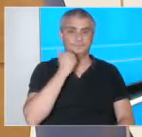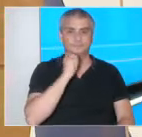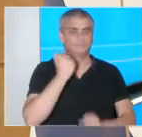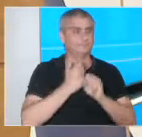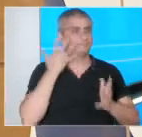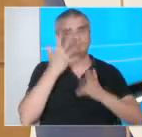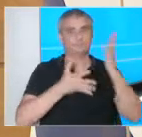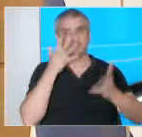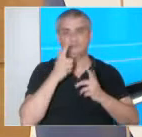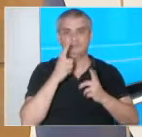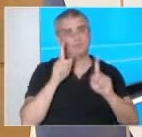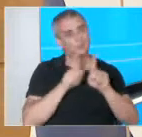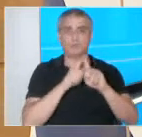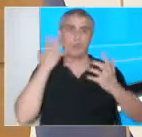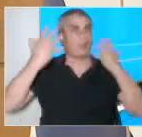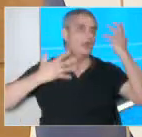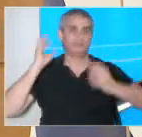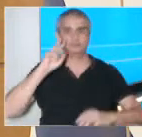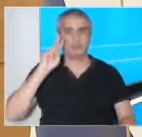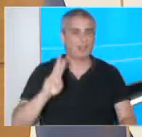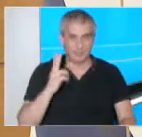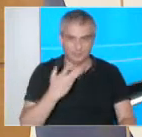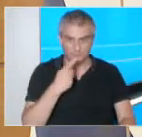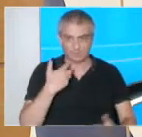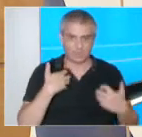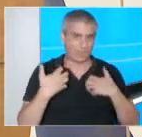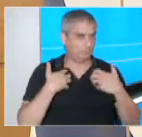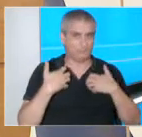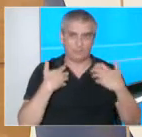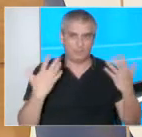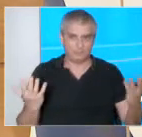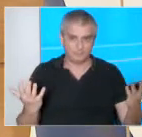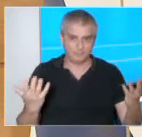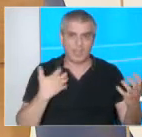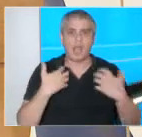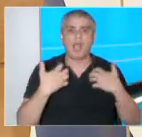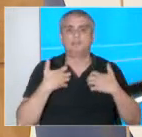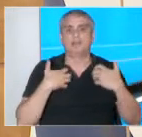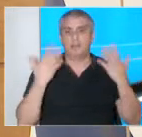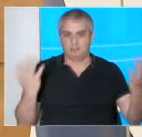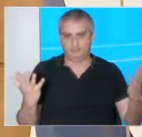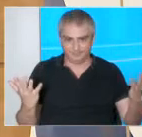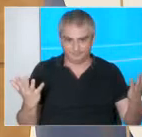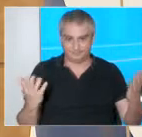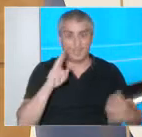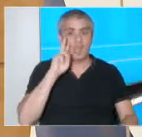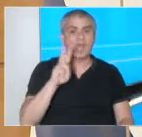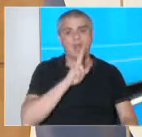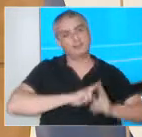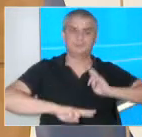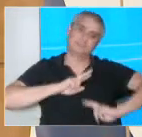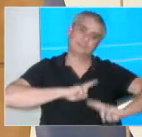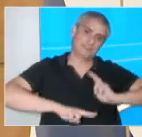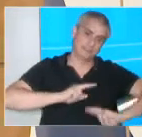בליץ כאילו היסטרי של הילד שקד. זו הצגה. הצגה. הילד